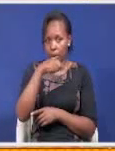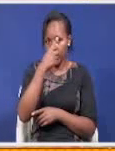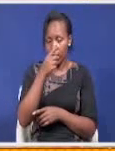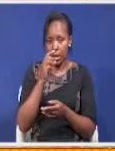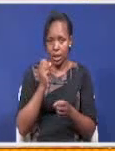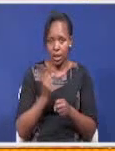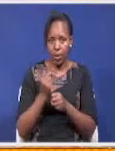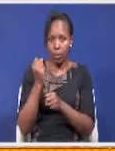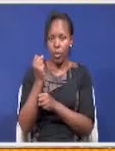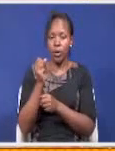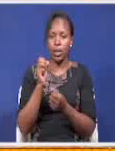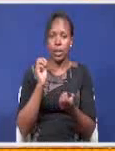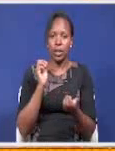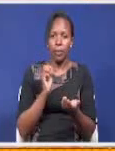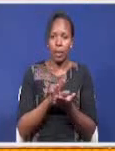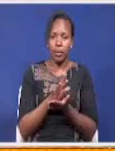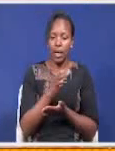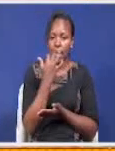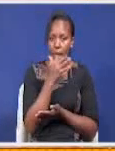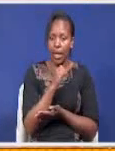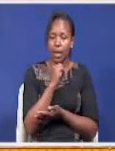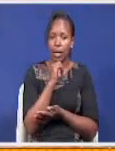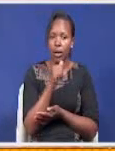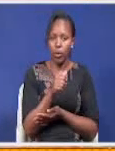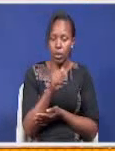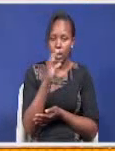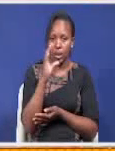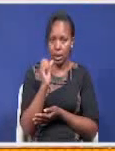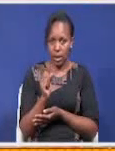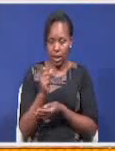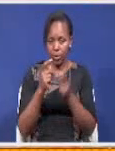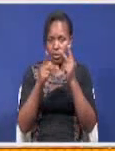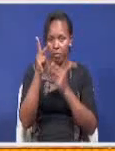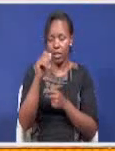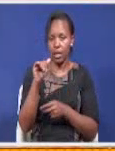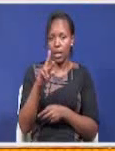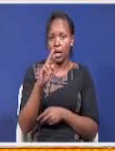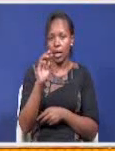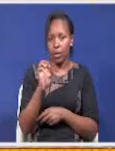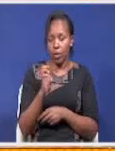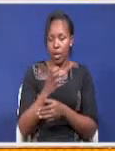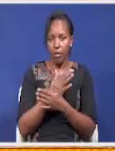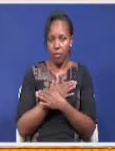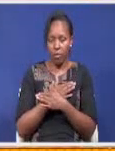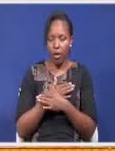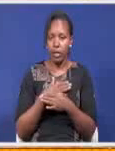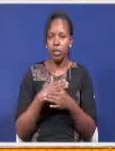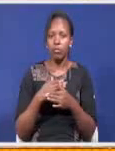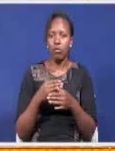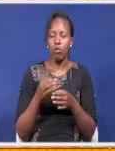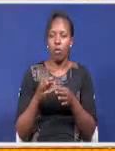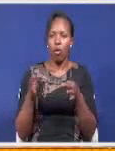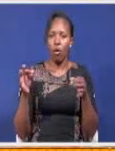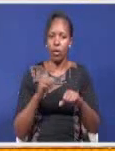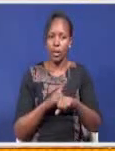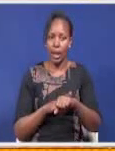Gachagua antoa mwana wa Professor Kithure Kindiki. Mwindu wa wito soreba wawe na Kithure Kindiki ni bonene muno na kama watambaru mwanka mudhia kiwa Murugara ni